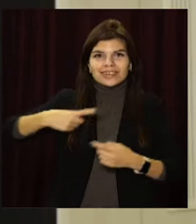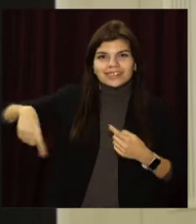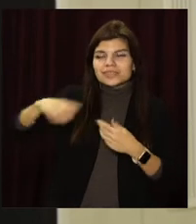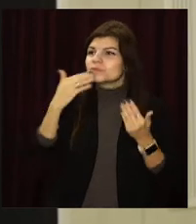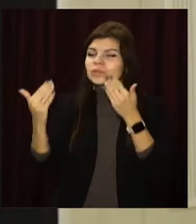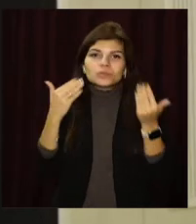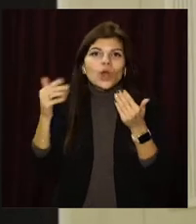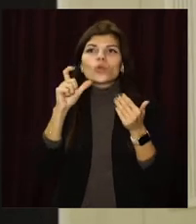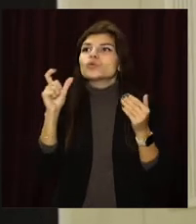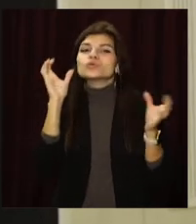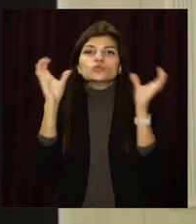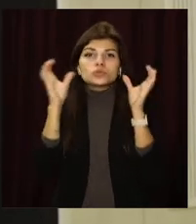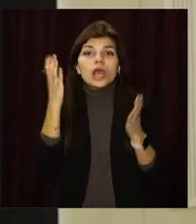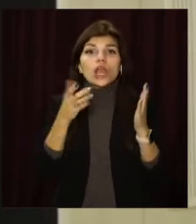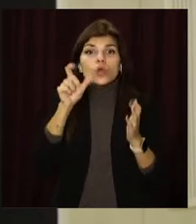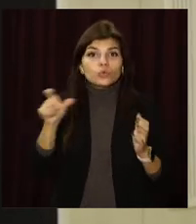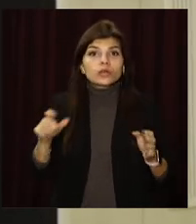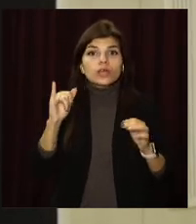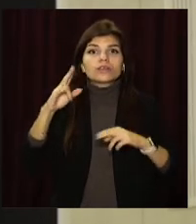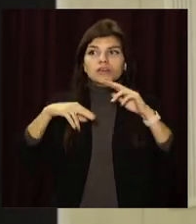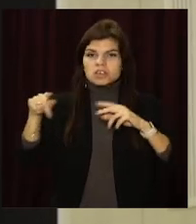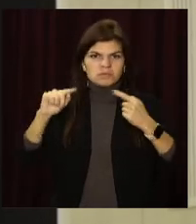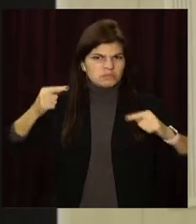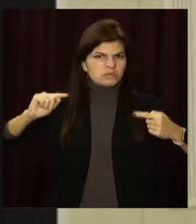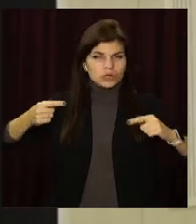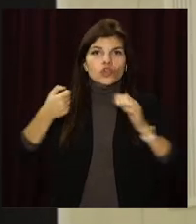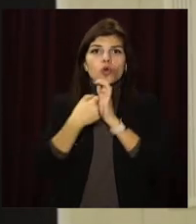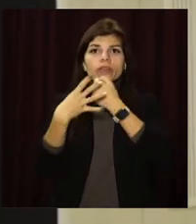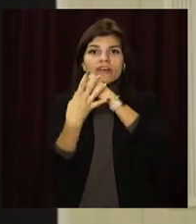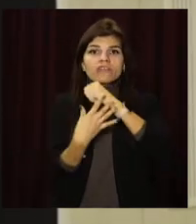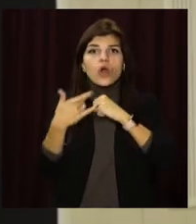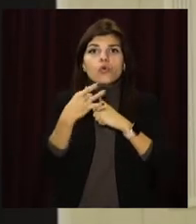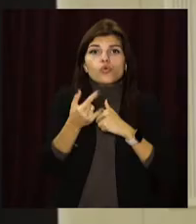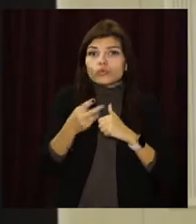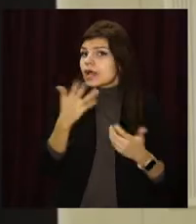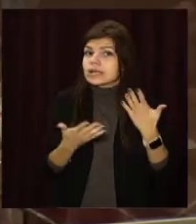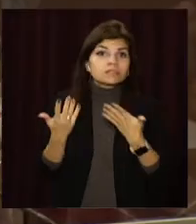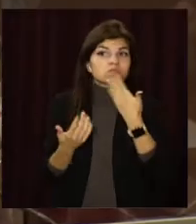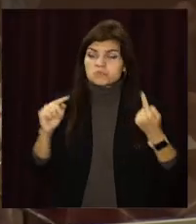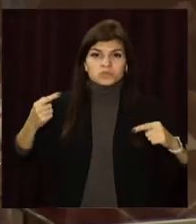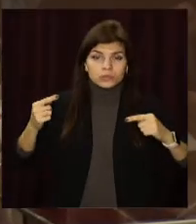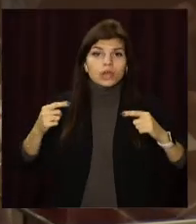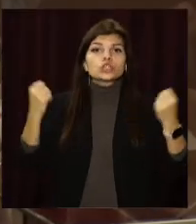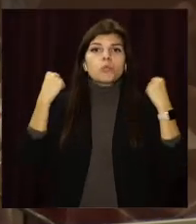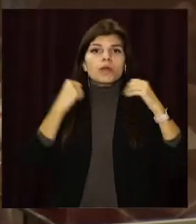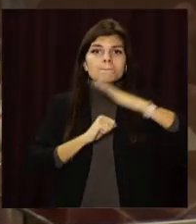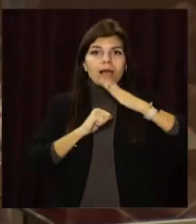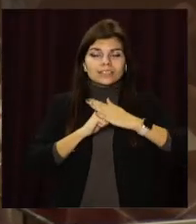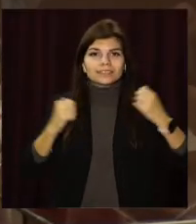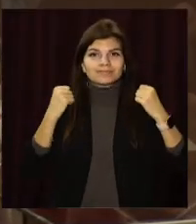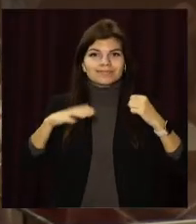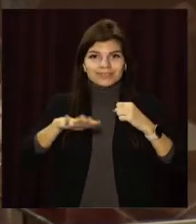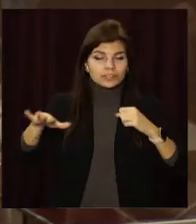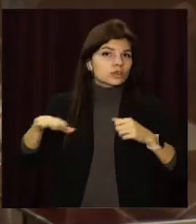провести громадські слухання. Якщо люди та забудовники не порозуміються до 19 грудня, то будівництво спортбази скасують, а